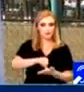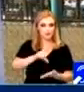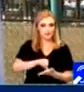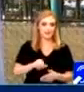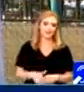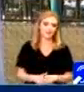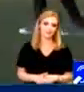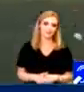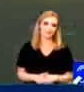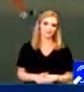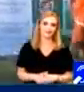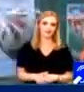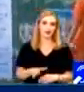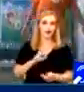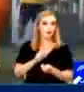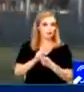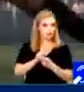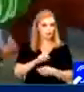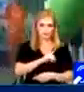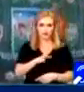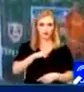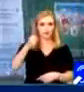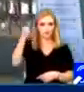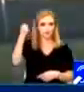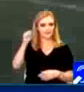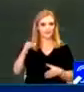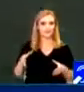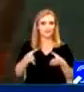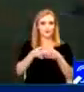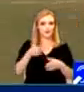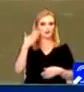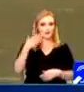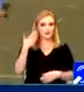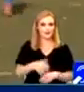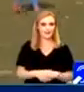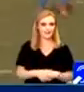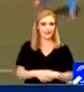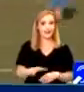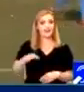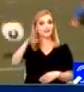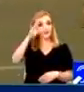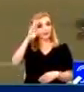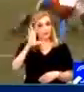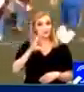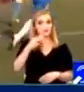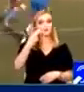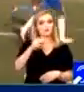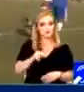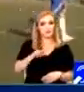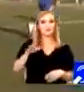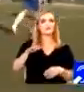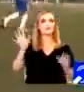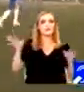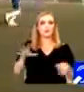pregătire a tinerilor fotbaliști. După o luptă aprigă, cupa a fost câștigată de junioarele din România, iar dintre echipele de băieți, cei mai buni au fost jucătorii din